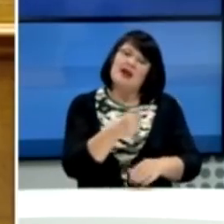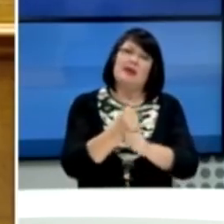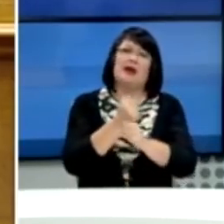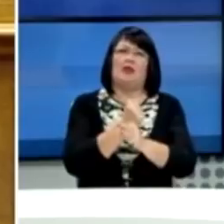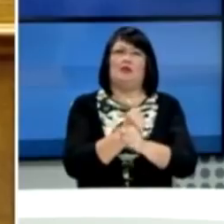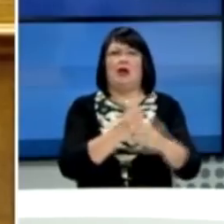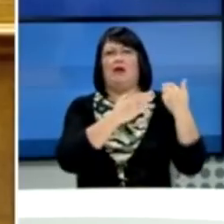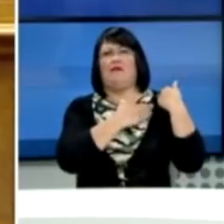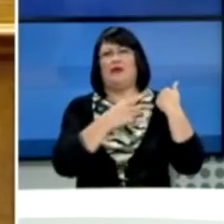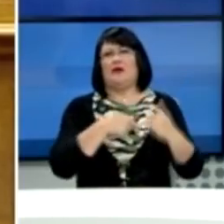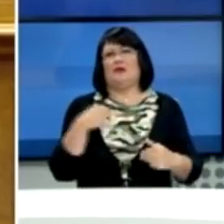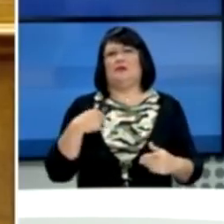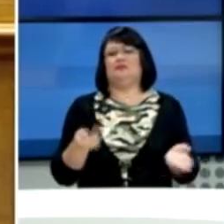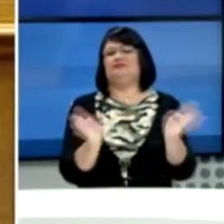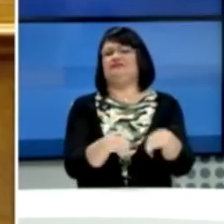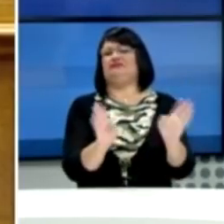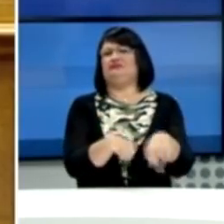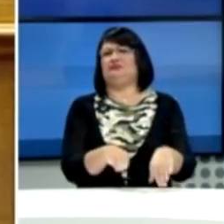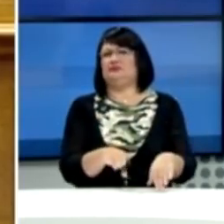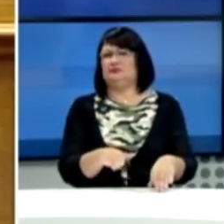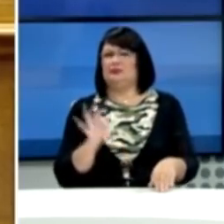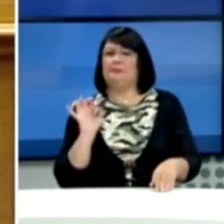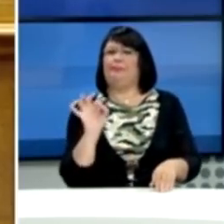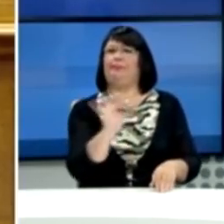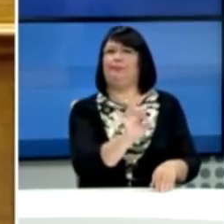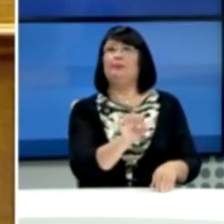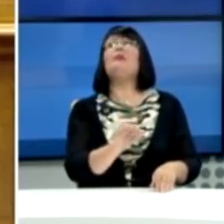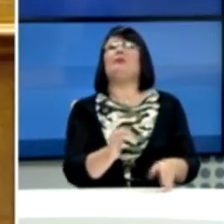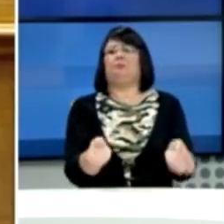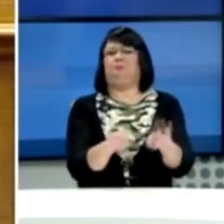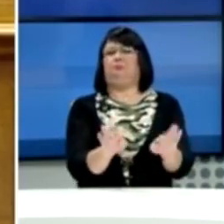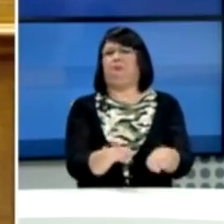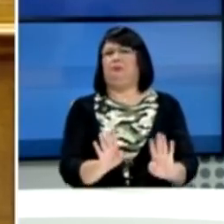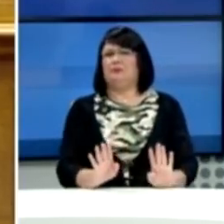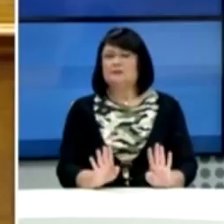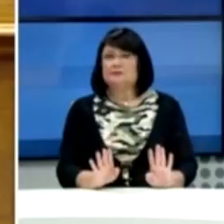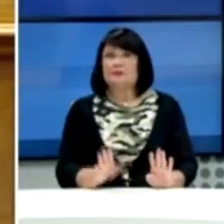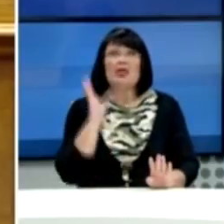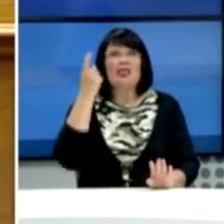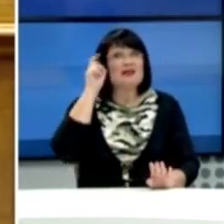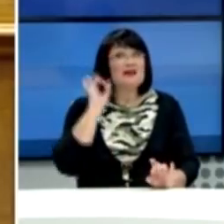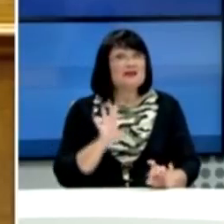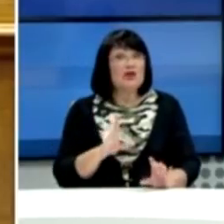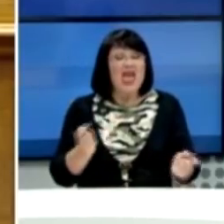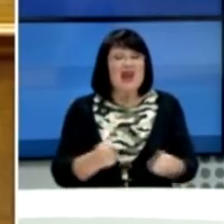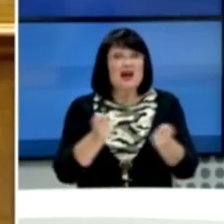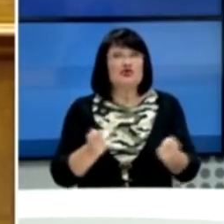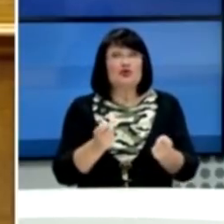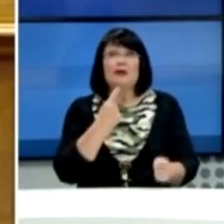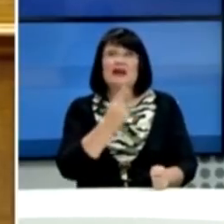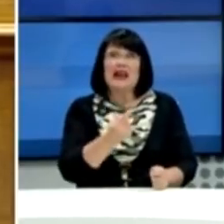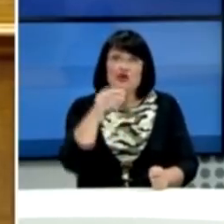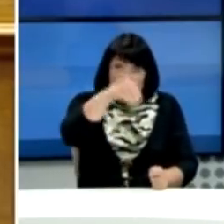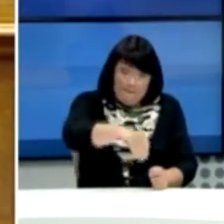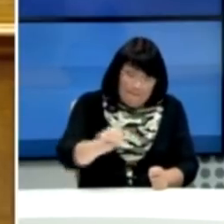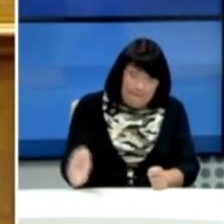της εργοδοσίας αποκρύπτονται κρούσματα? Δεν έχετε ακούσει τίποτα για το γεγονός ότι οι εργαζόμενοι ενημερώνονται για κρούσμα στη